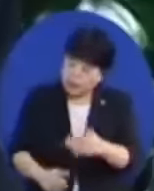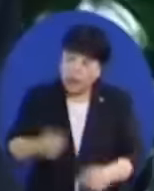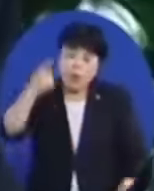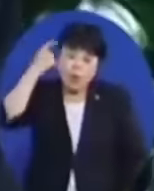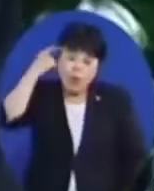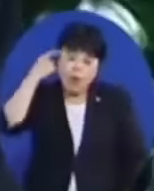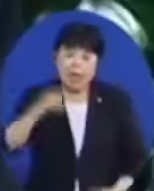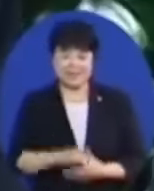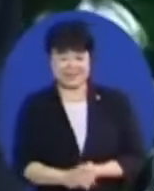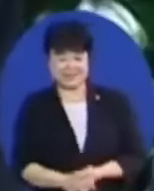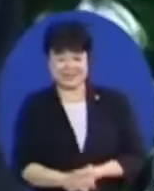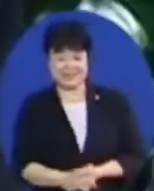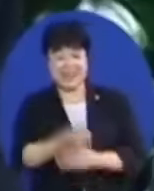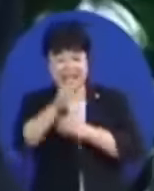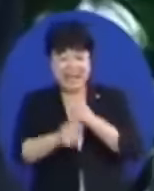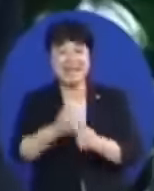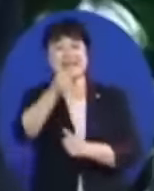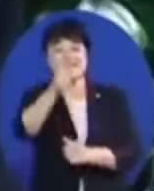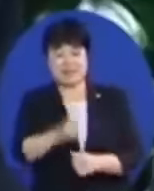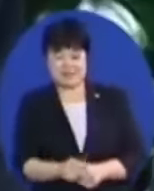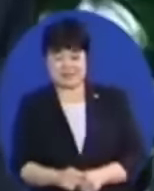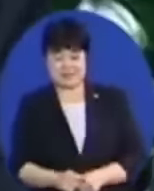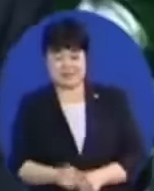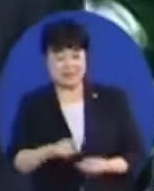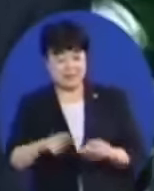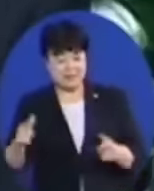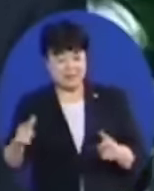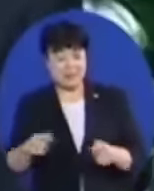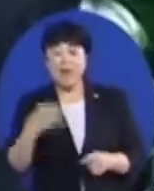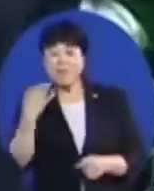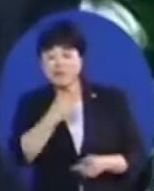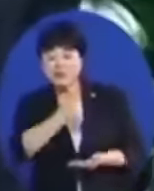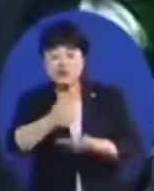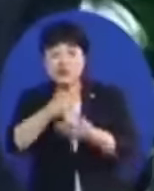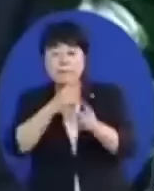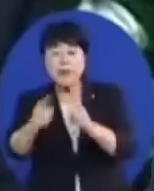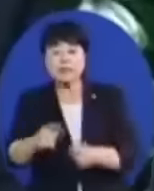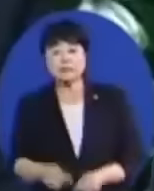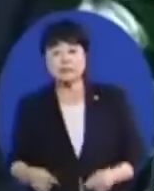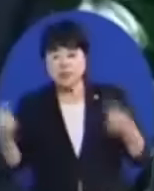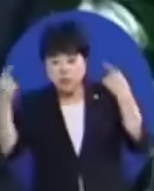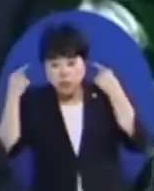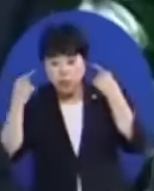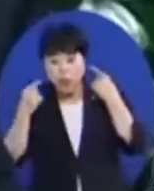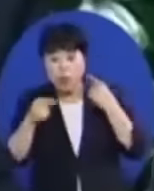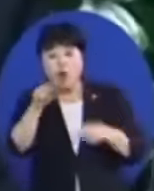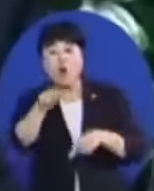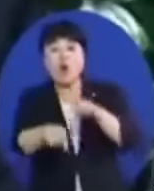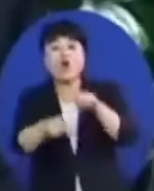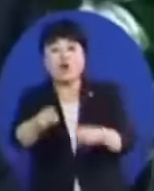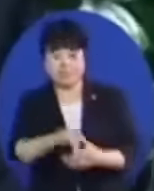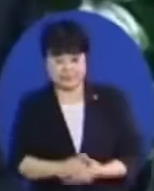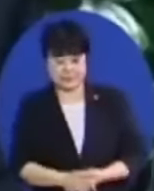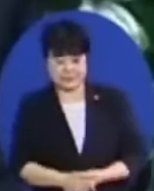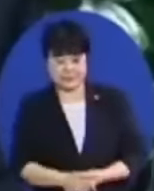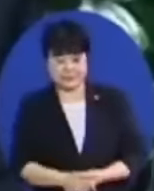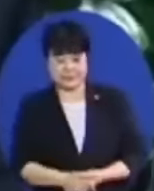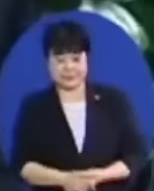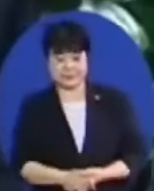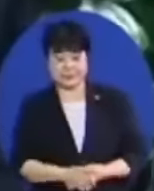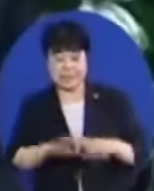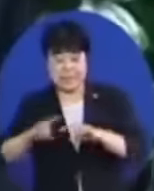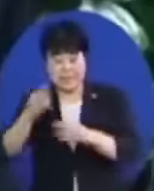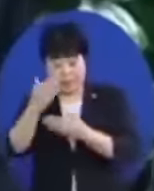못 걸었나 말이에요. 하나님 불공평하지 않느냐. 베드로는 주님의 말씀을 듣고 걸었습니다. 레마를 가지고서 걸었던